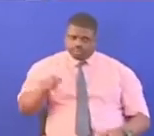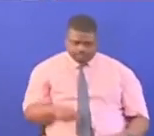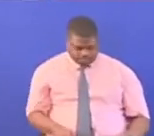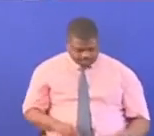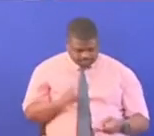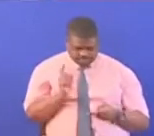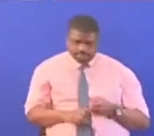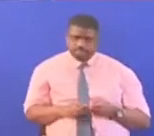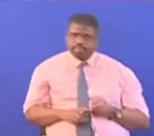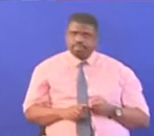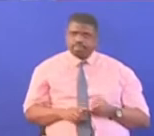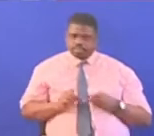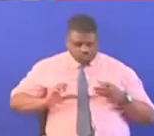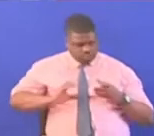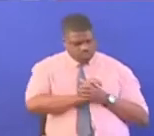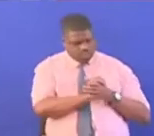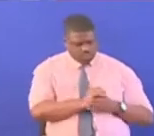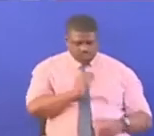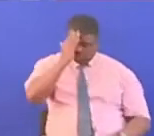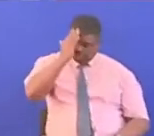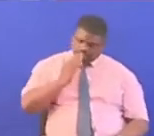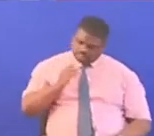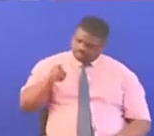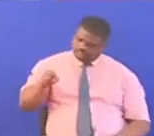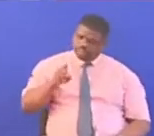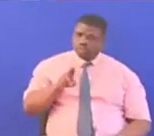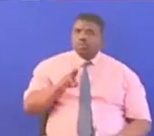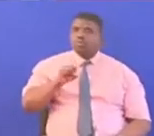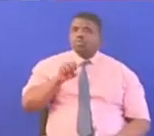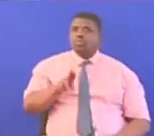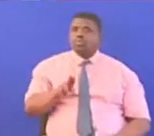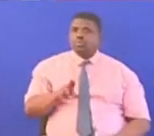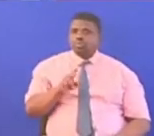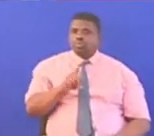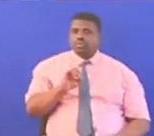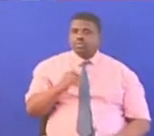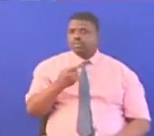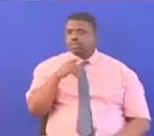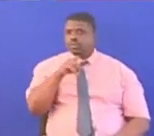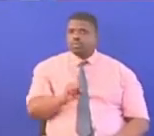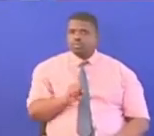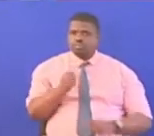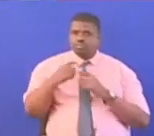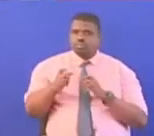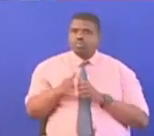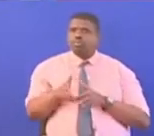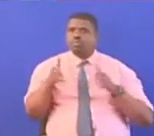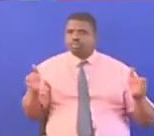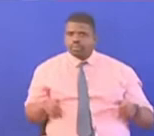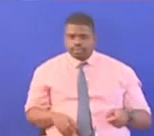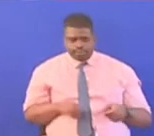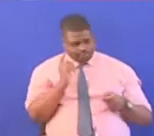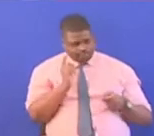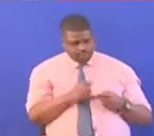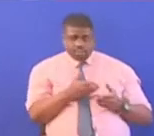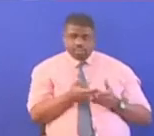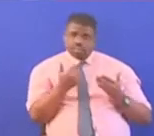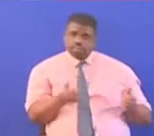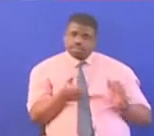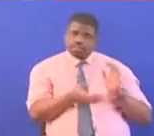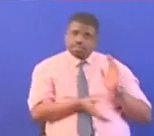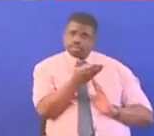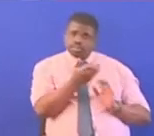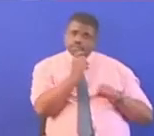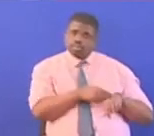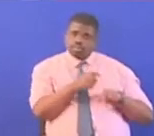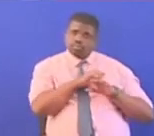pia ni wakati wa kwenda kuliunganisha jeshi hili. Leo tunakwenda kuirudisha Kigosi. Ni pori kubwa sana. Moja ya sababu ambayo tukalipandisha wakati na